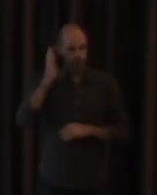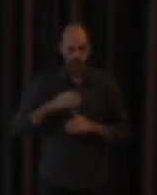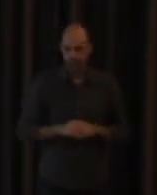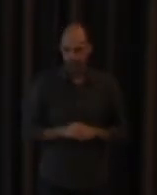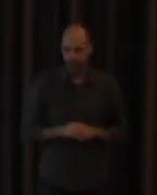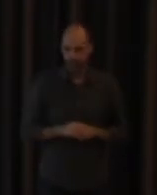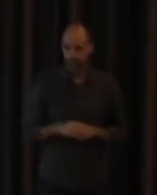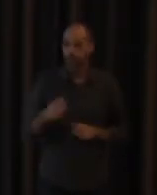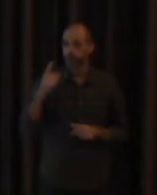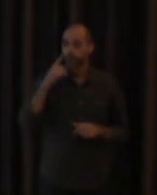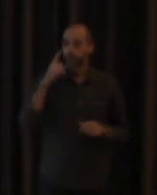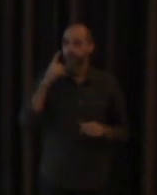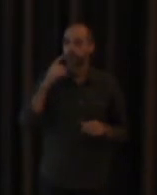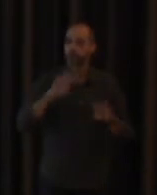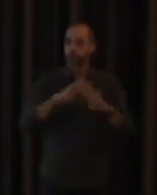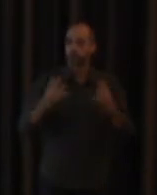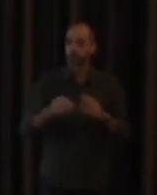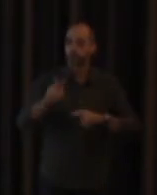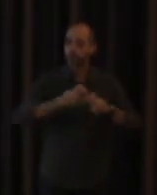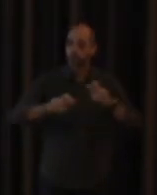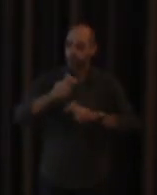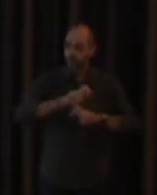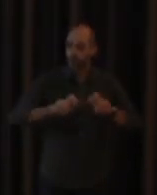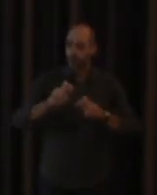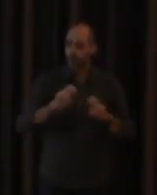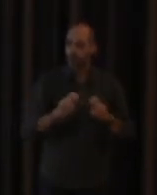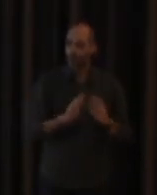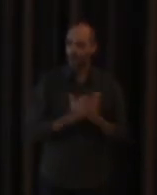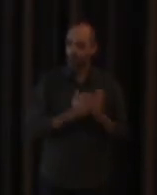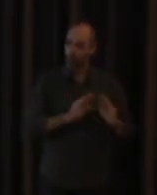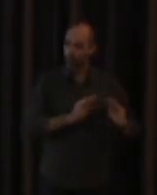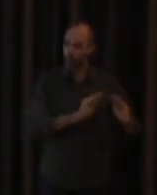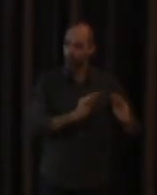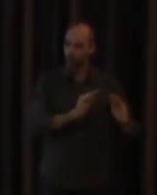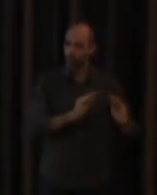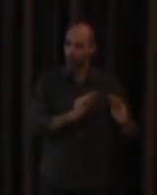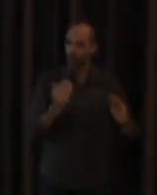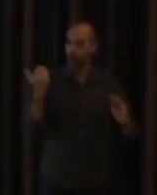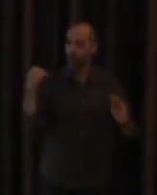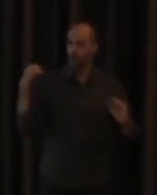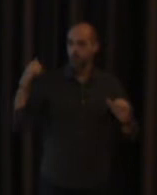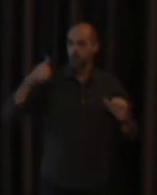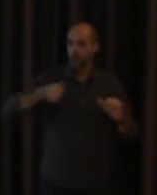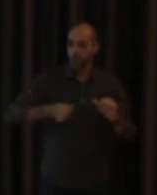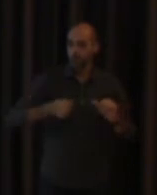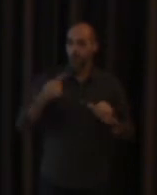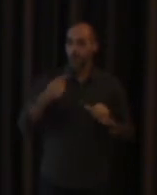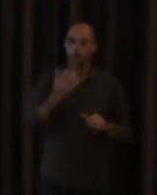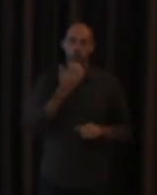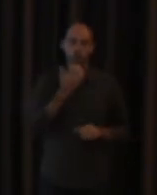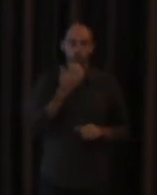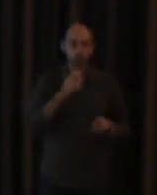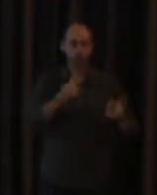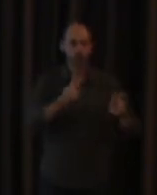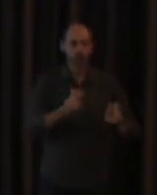a internet i busqueu les seves publicacions, veureu que en els darrers anys ha publicat coses, per exemple,